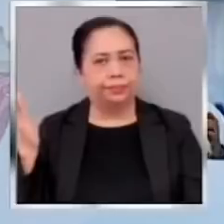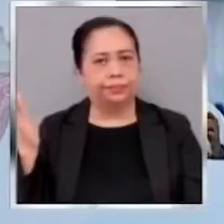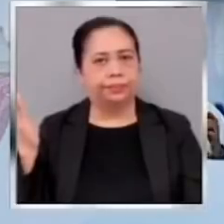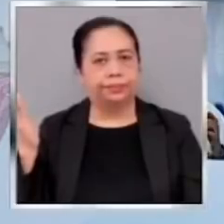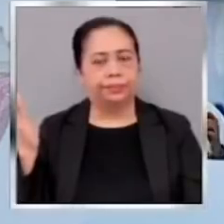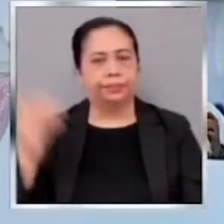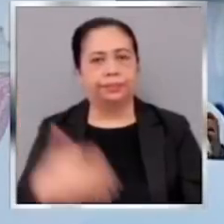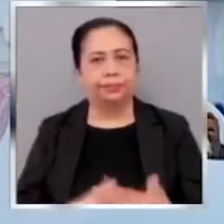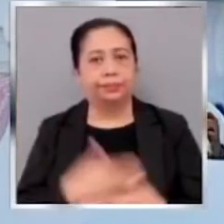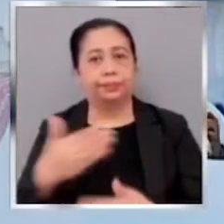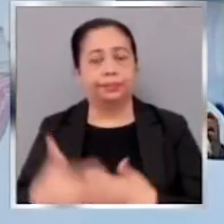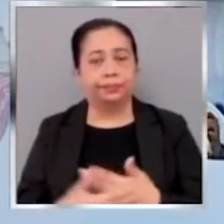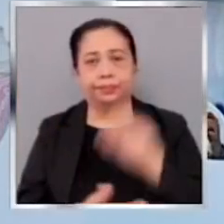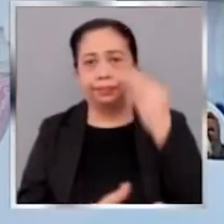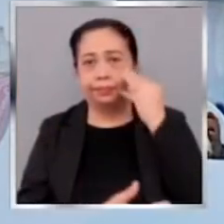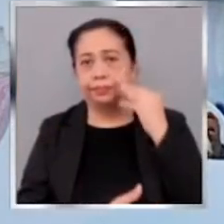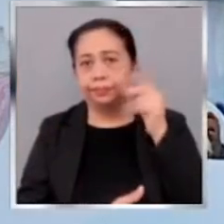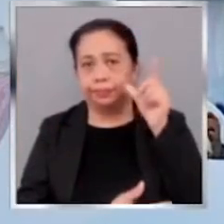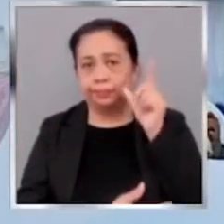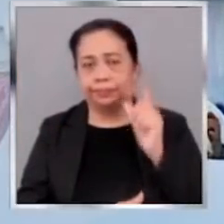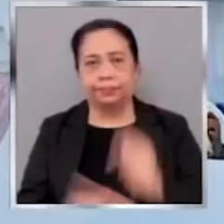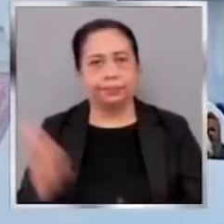257,844. Manny Lopez,